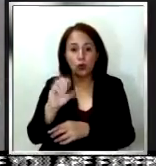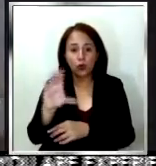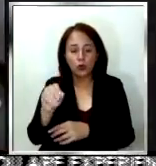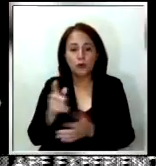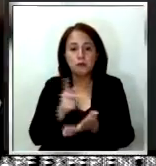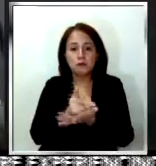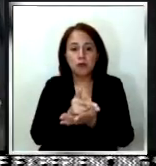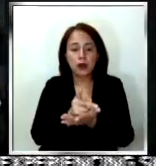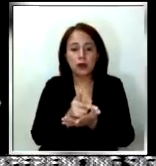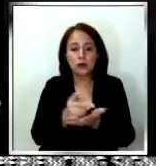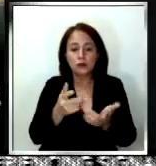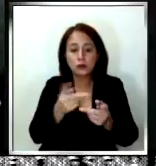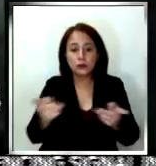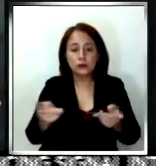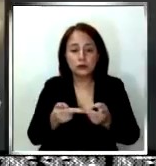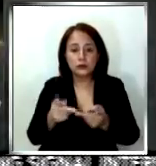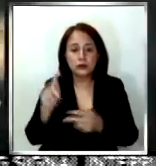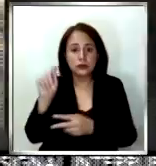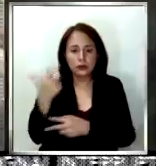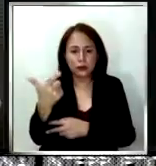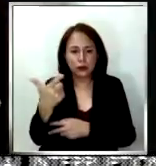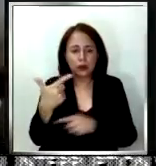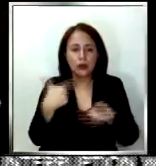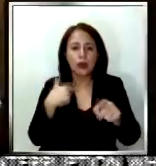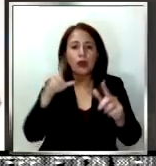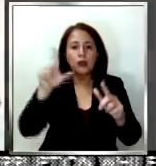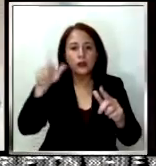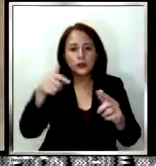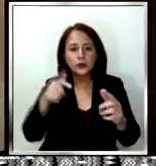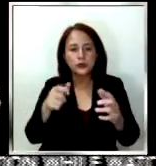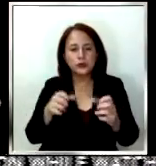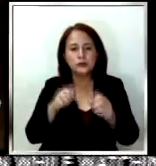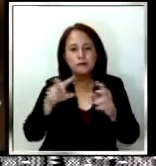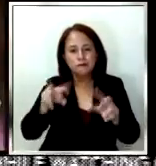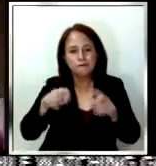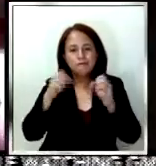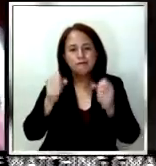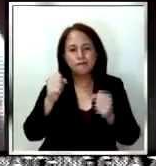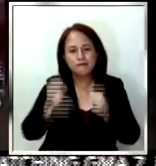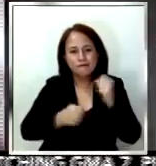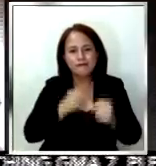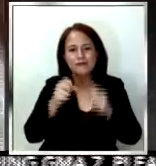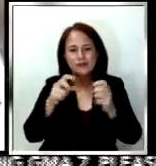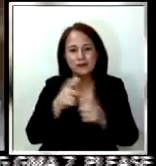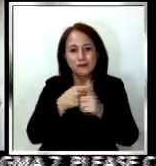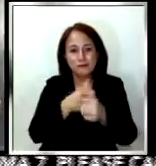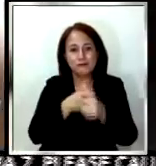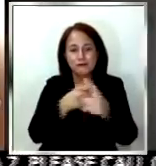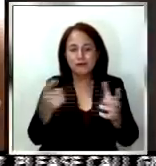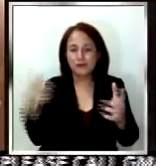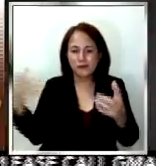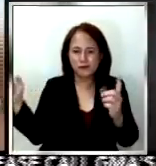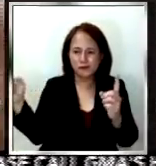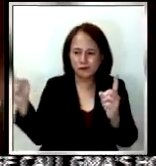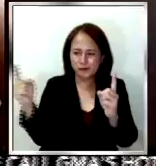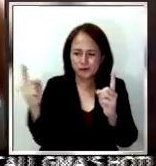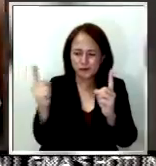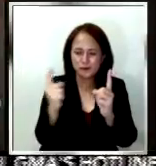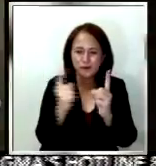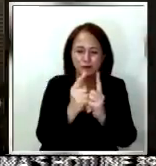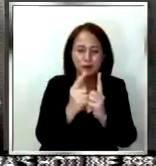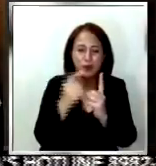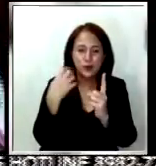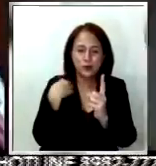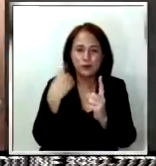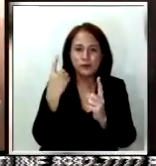sa Taguig. Maya-maya pa ay makikitang tumatakbo ang asong tila ba sabik na sabik. Pagkalapit sa amo, kitang-kitang pagkasabik